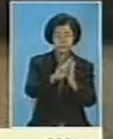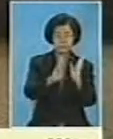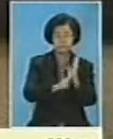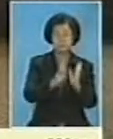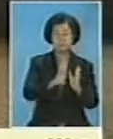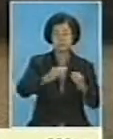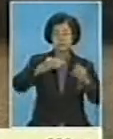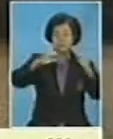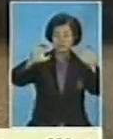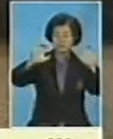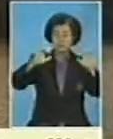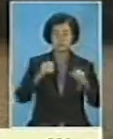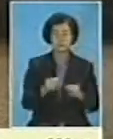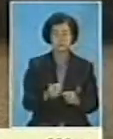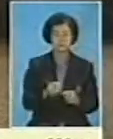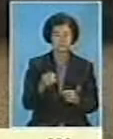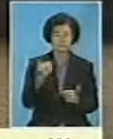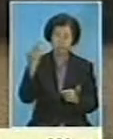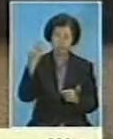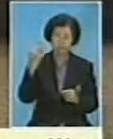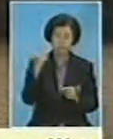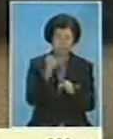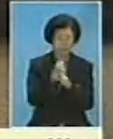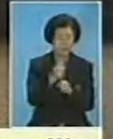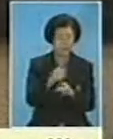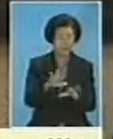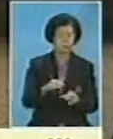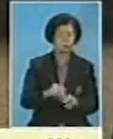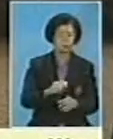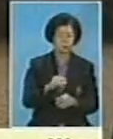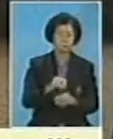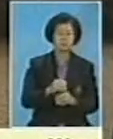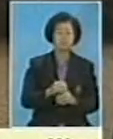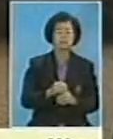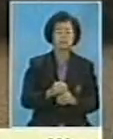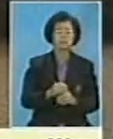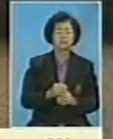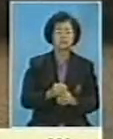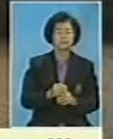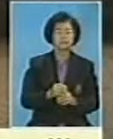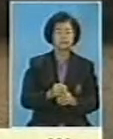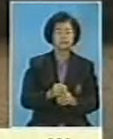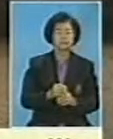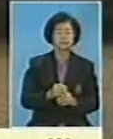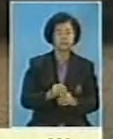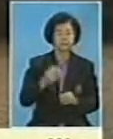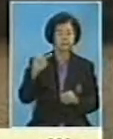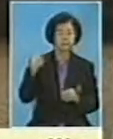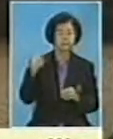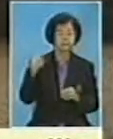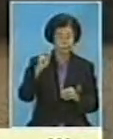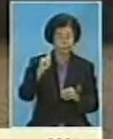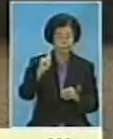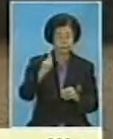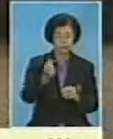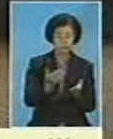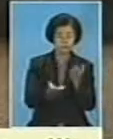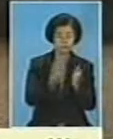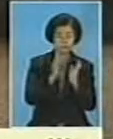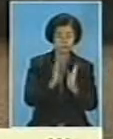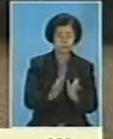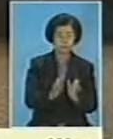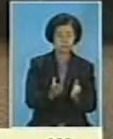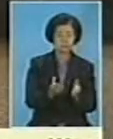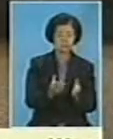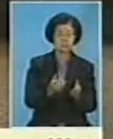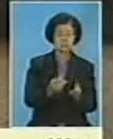างราชการมาก่อนแล้วทั้งสิ้นดังนั้นเมื่อข้าราชการหรือบุคคลที่